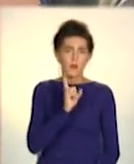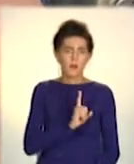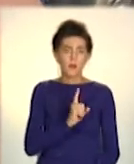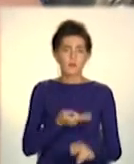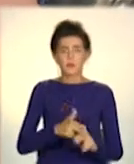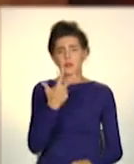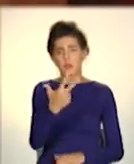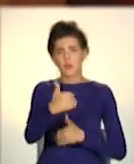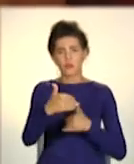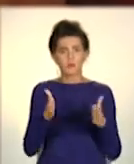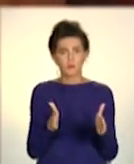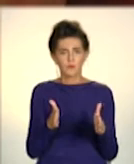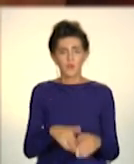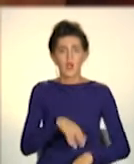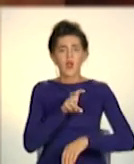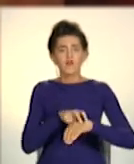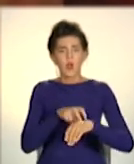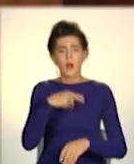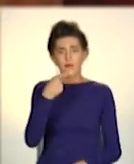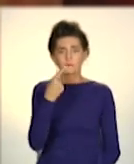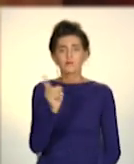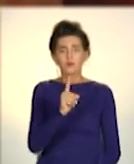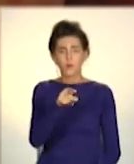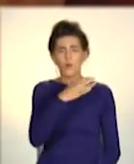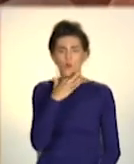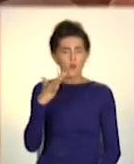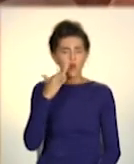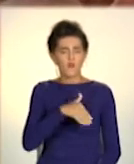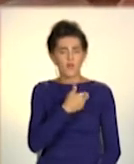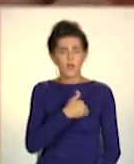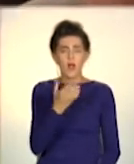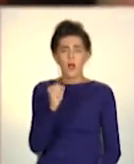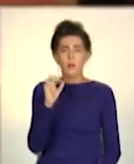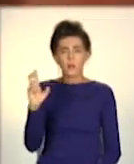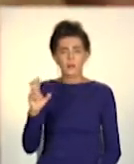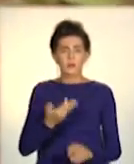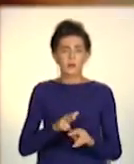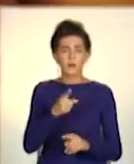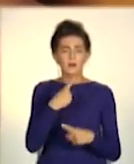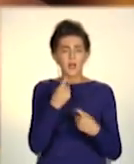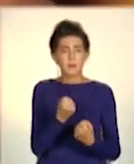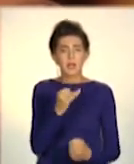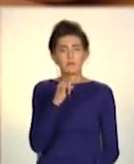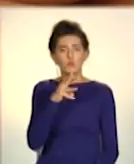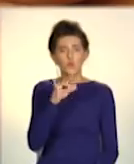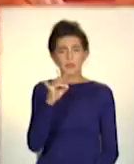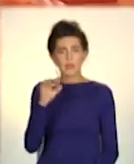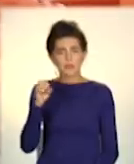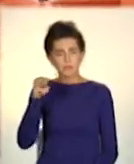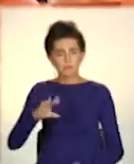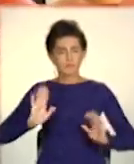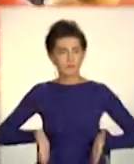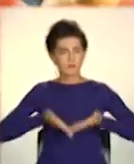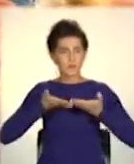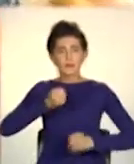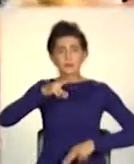3 ящики. Медики розповідають, персик багатий на вітаміни А, Б. Він укріплює імунітет, покращує настрій. Корисний для